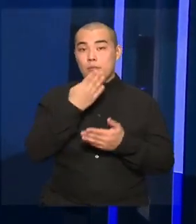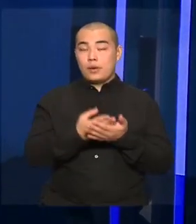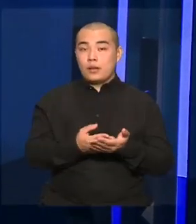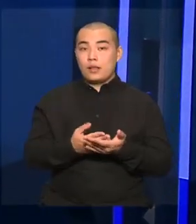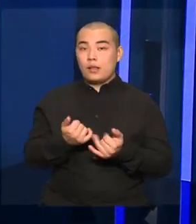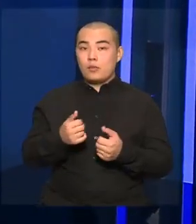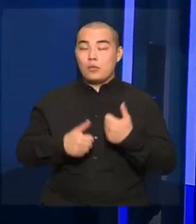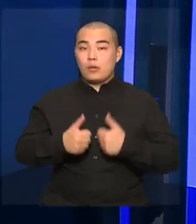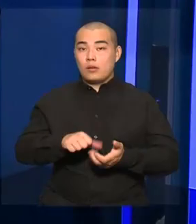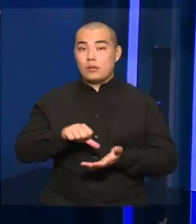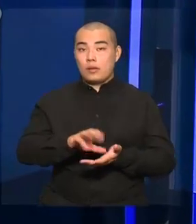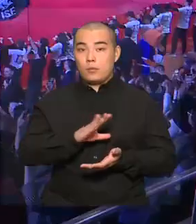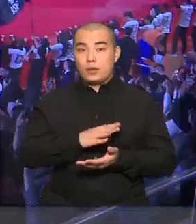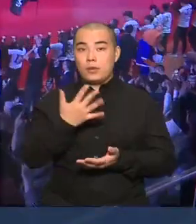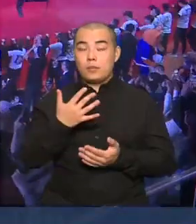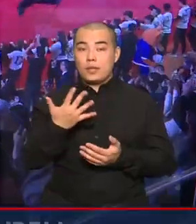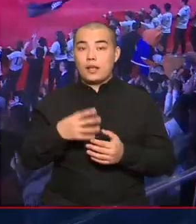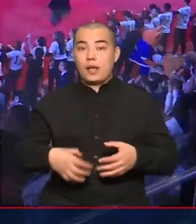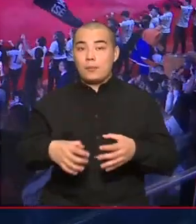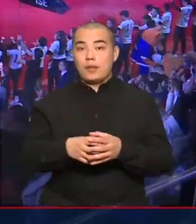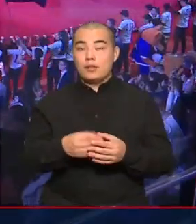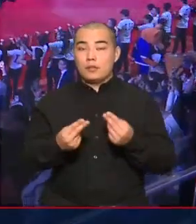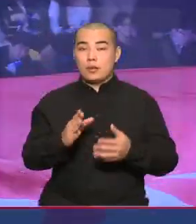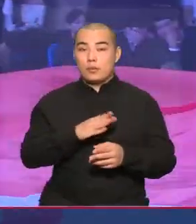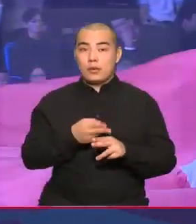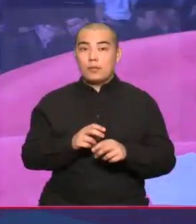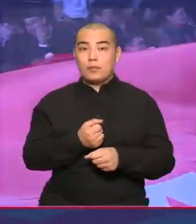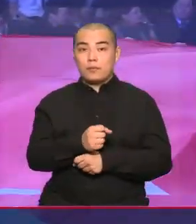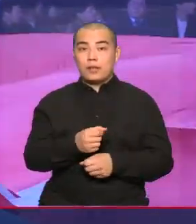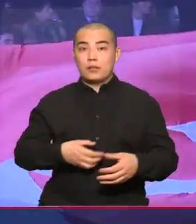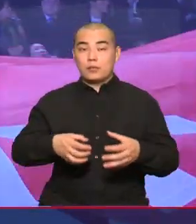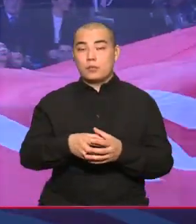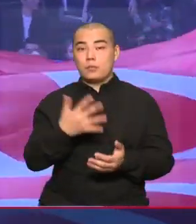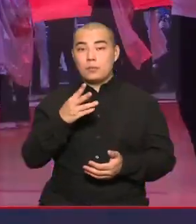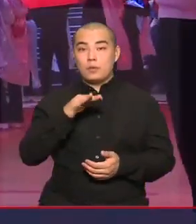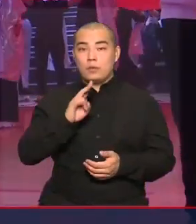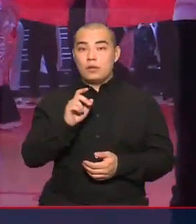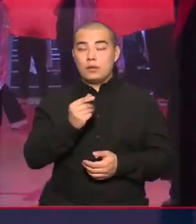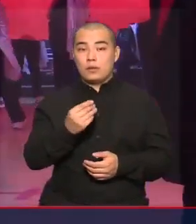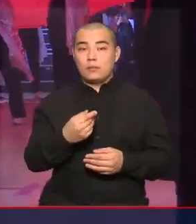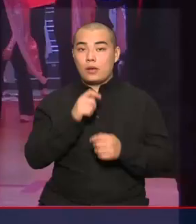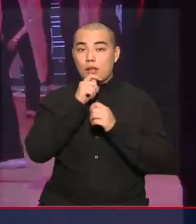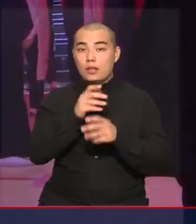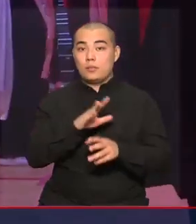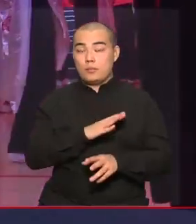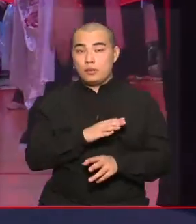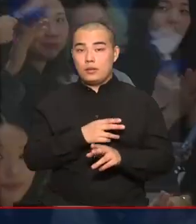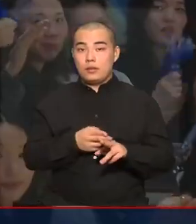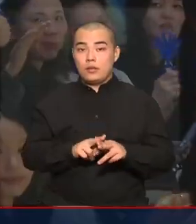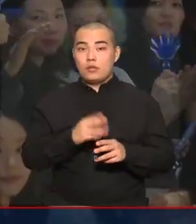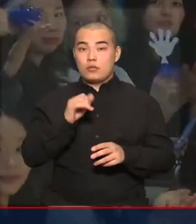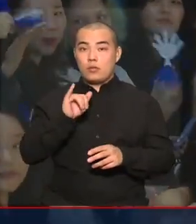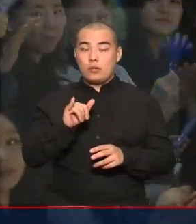өтіп, конкурс ұйымдастырды. 5 команда бақ сынады. Жеңімпаз топқа 5 миллион теңге ақшалай сыйлық берілді.